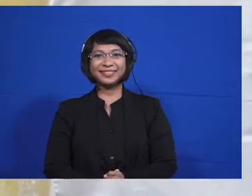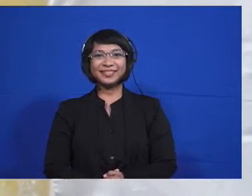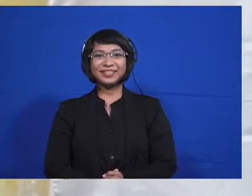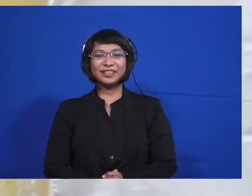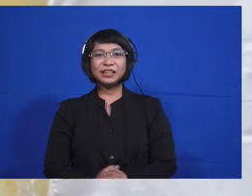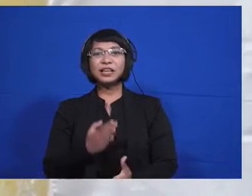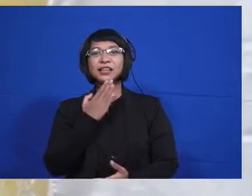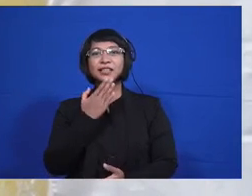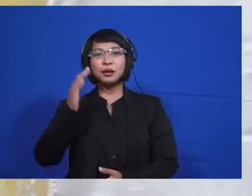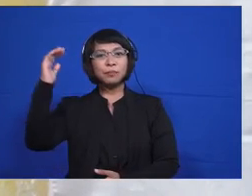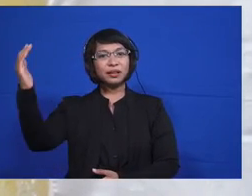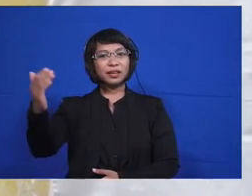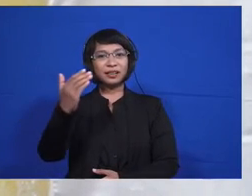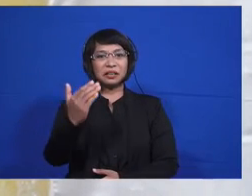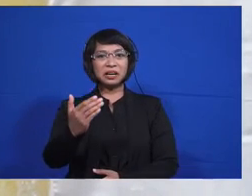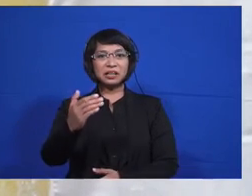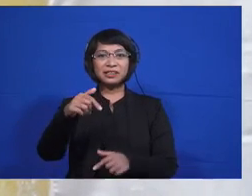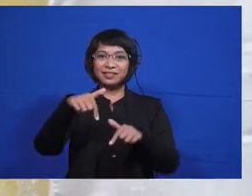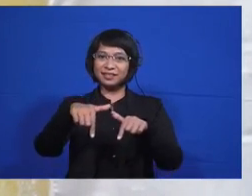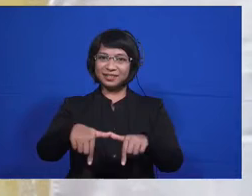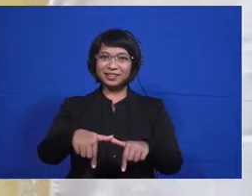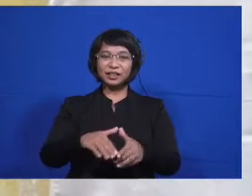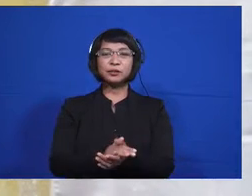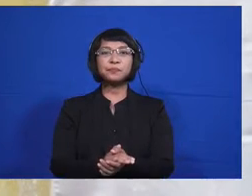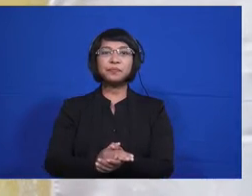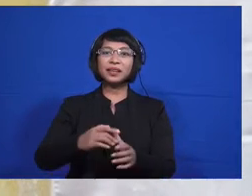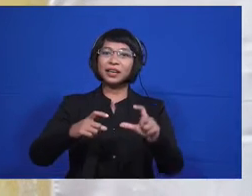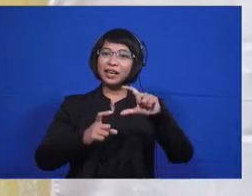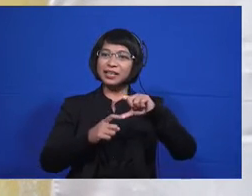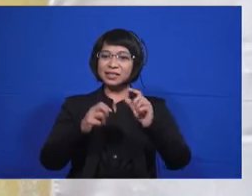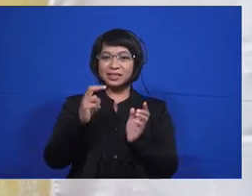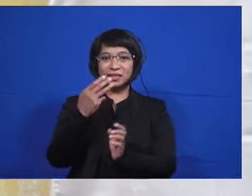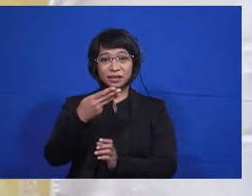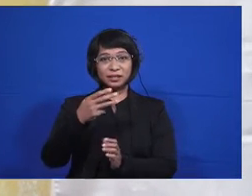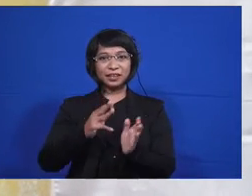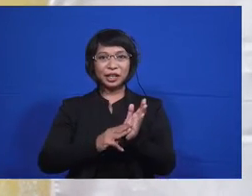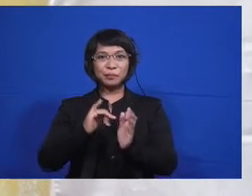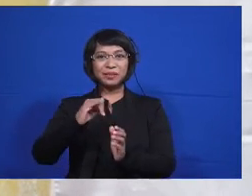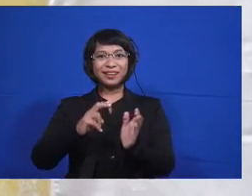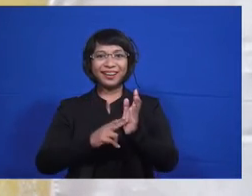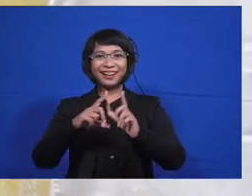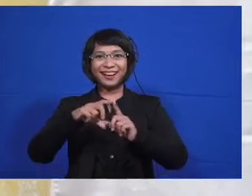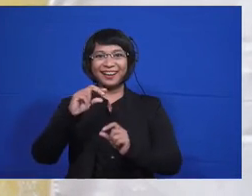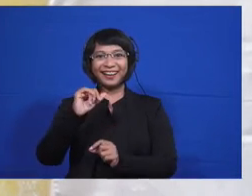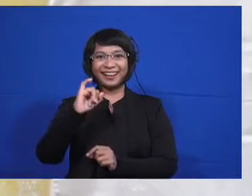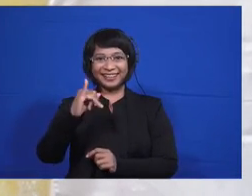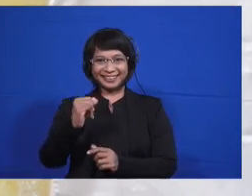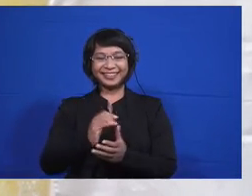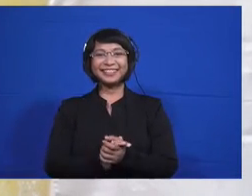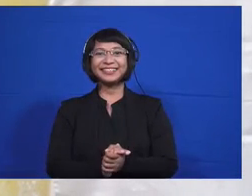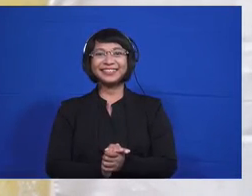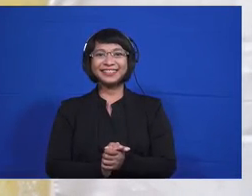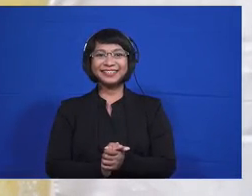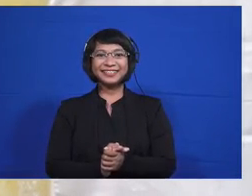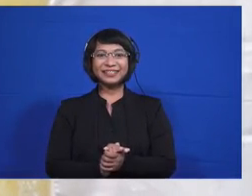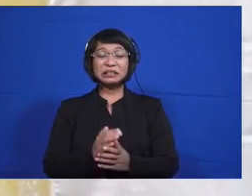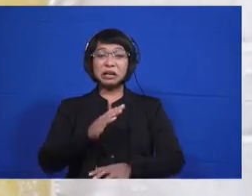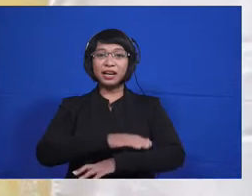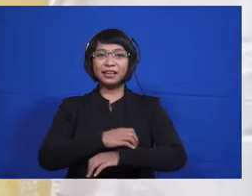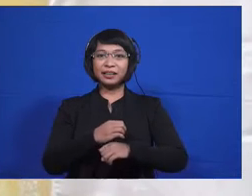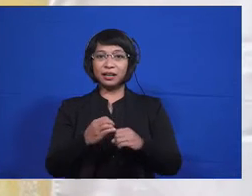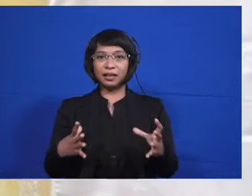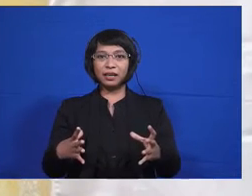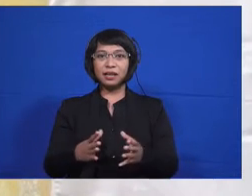Selamat datang di Kapel Seminari Tinggi Santo Paulus Kentungan, Yogyakarta. Pada hari raya Santo Petrus dan Paulus